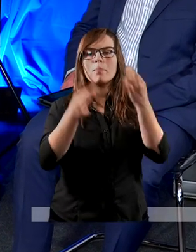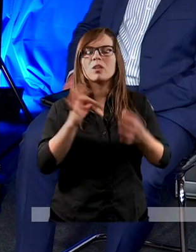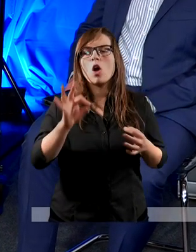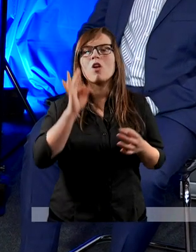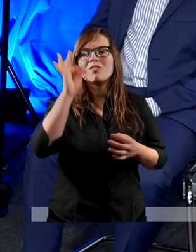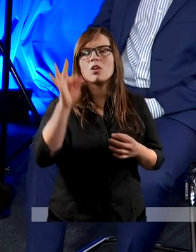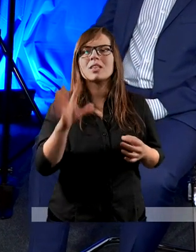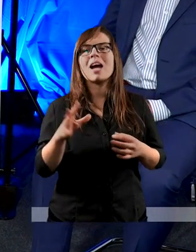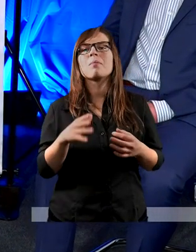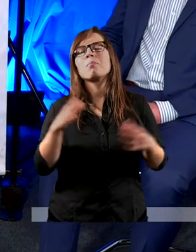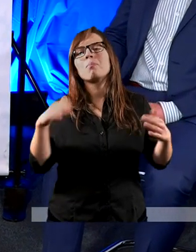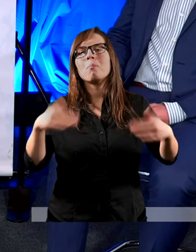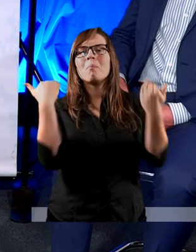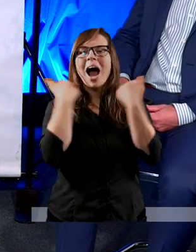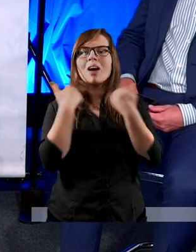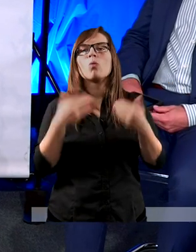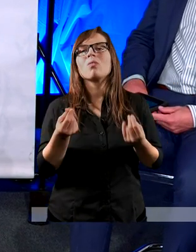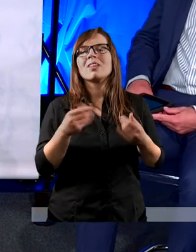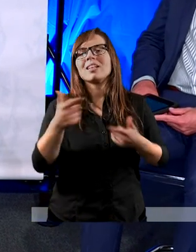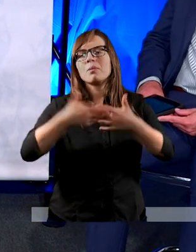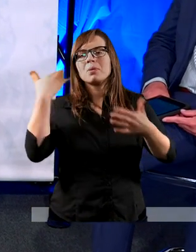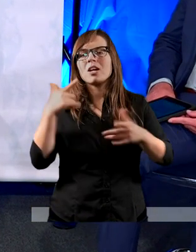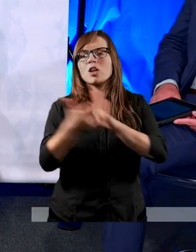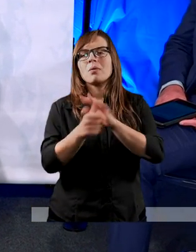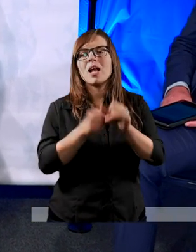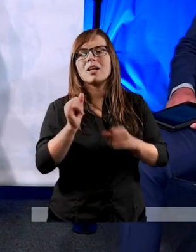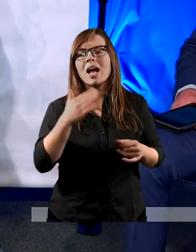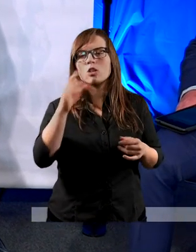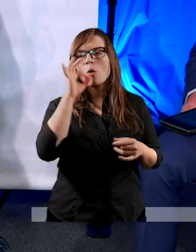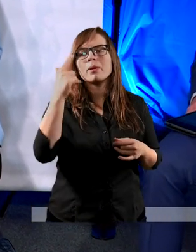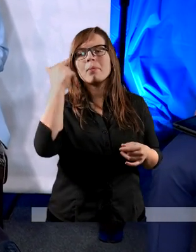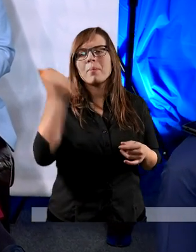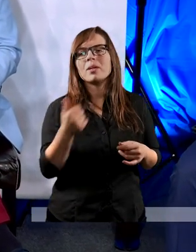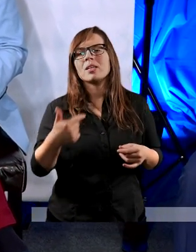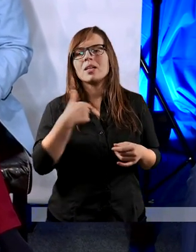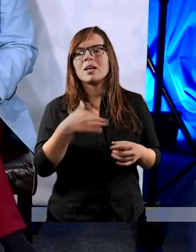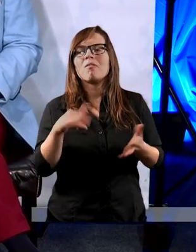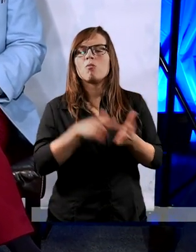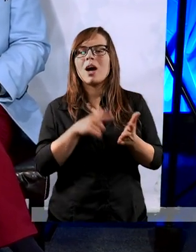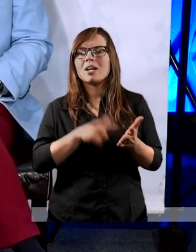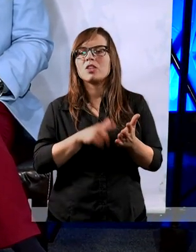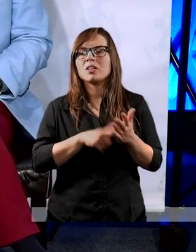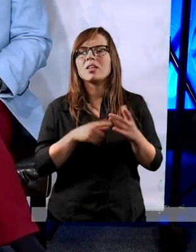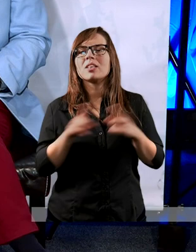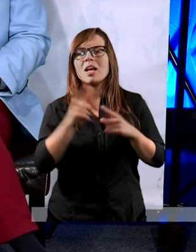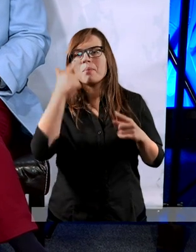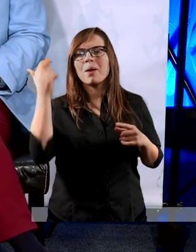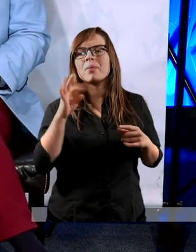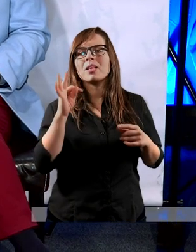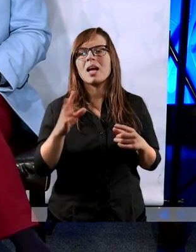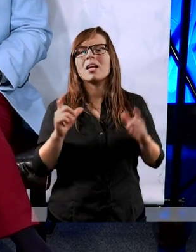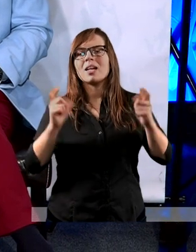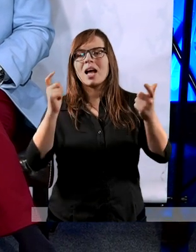o swoim bankructwie sprzed 17 lat, tak, o ile dobrze pamiętam. Ja właśnie pamiętam